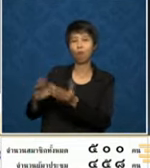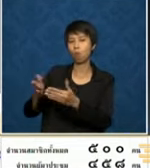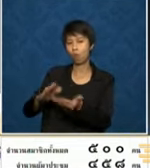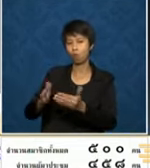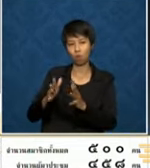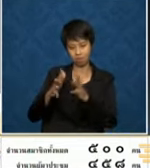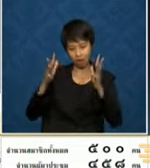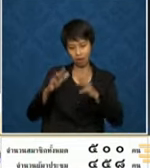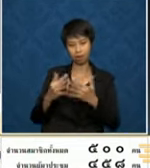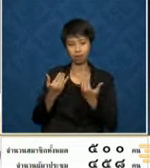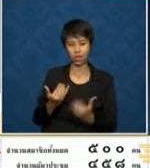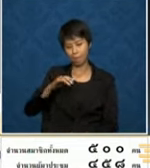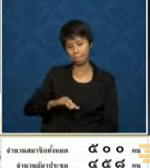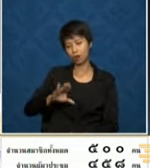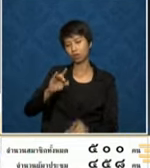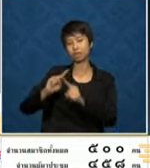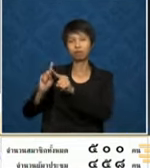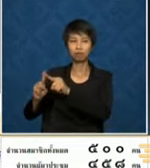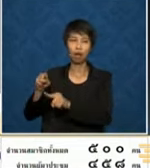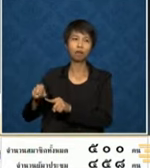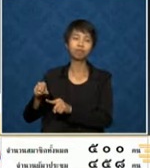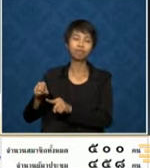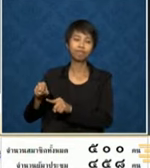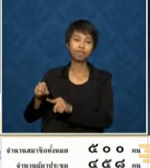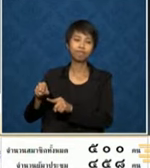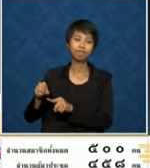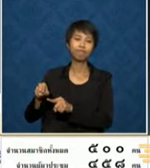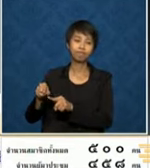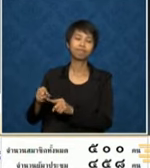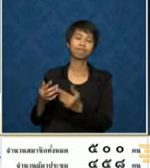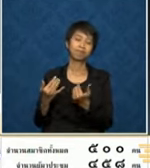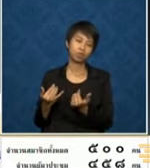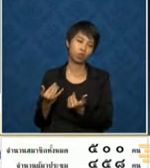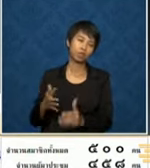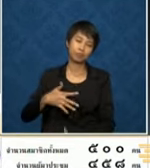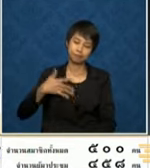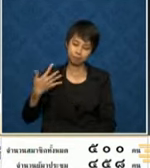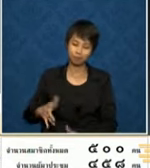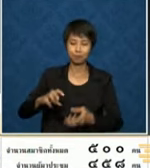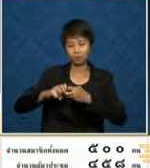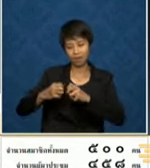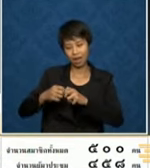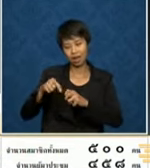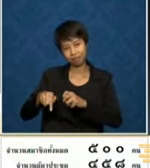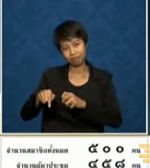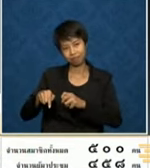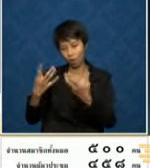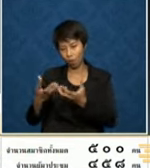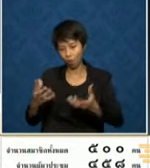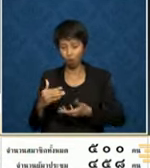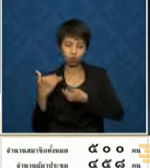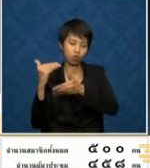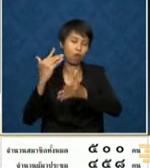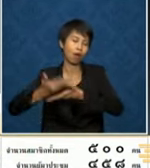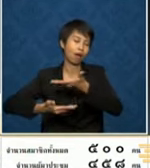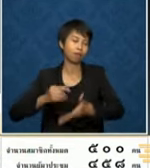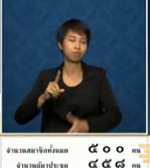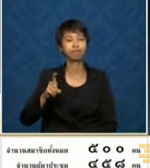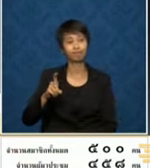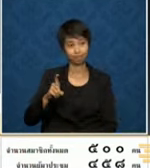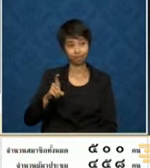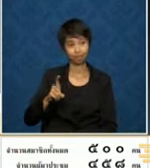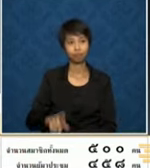แล้วเนี่ยผู้ประกอบการที่เป็นผู้ประกอบการหลักเนี่ยก็ประสบปัญหาไม่สามารถที่จะส่งมอบของได้นะคะ